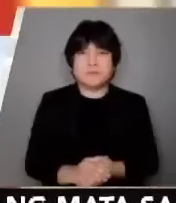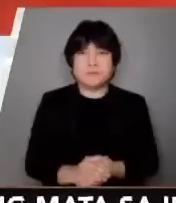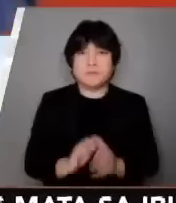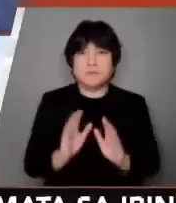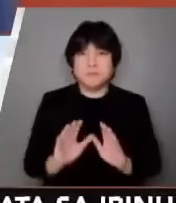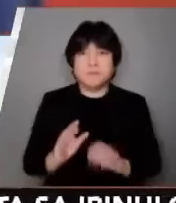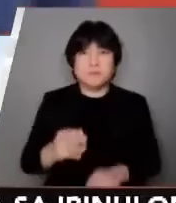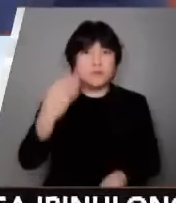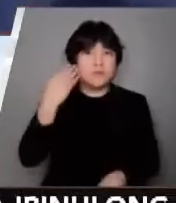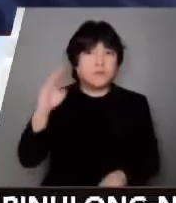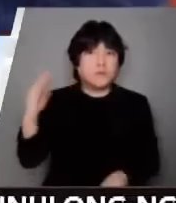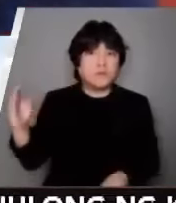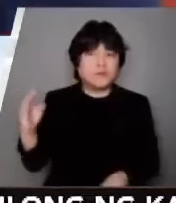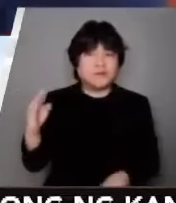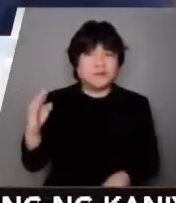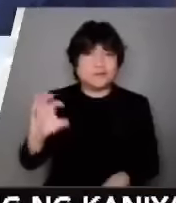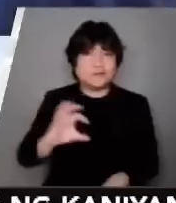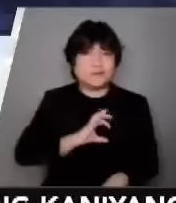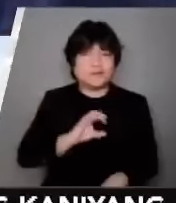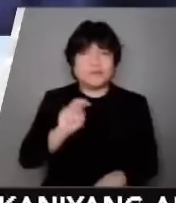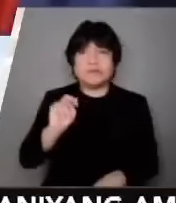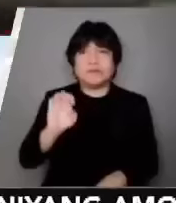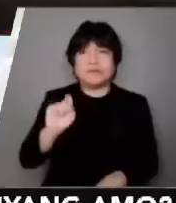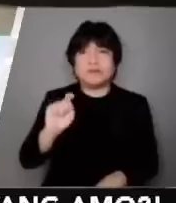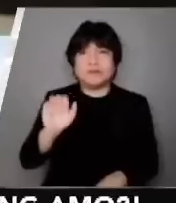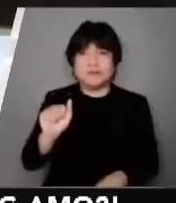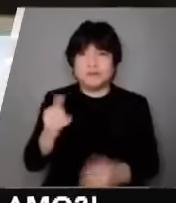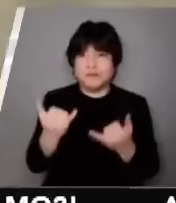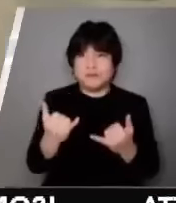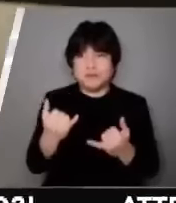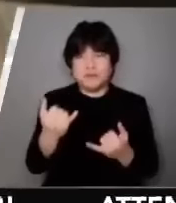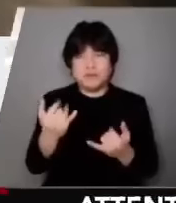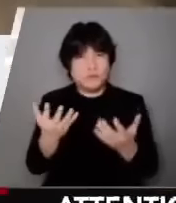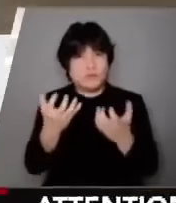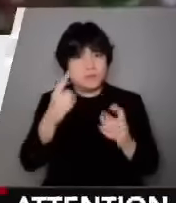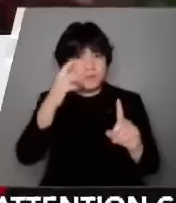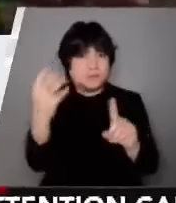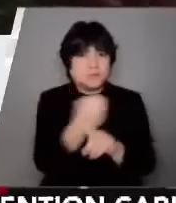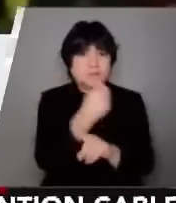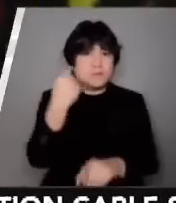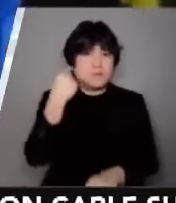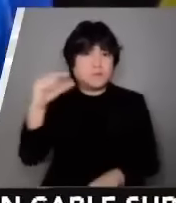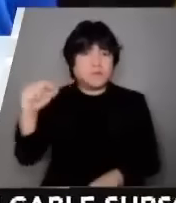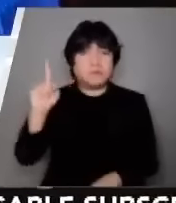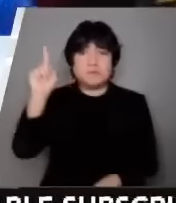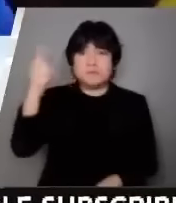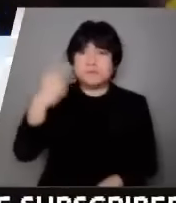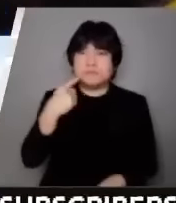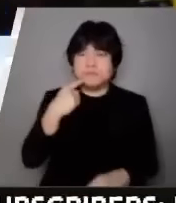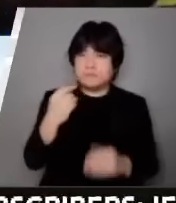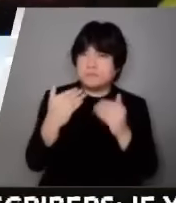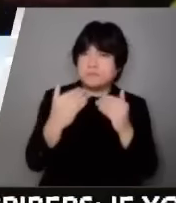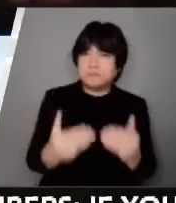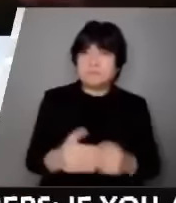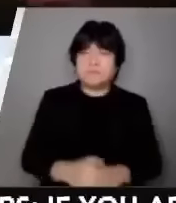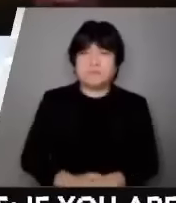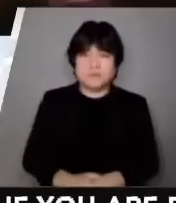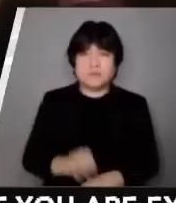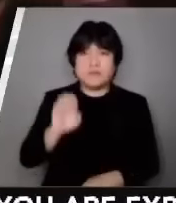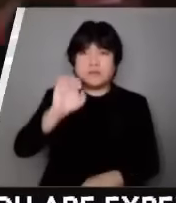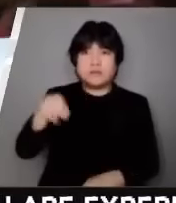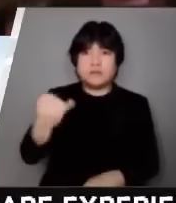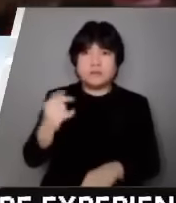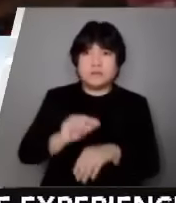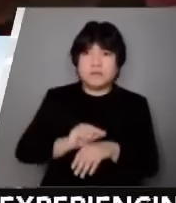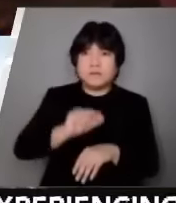Nesty Petesio, eyes on gold na ngayon pa lang. Walang ito, hanggat walang ito. Lumipad naman si EJ Obiena para